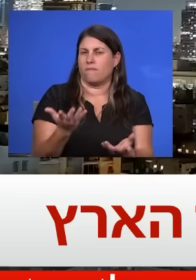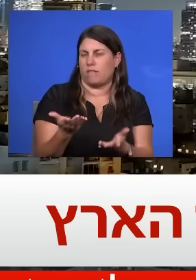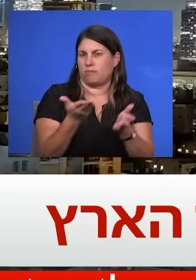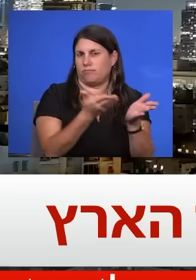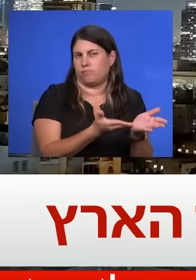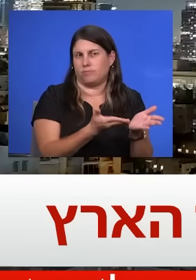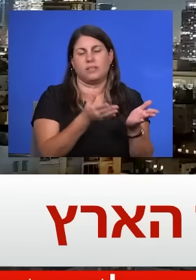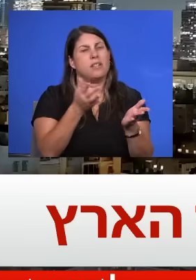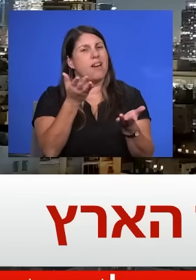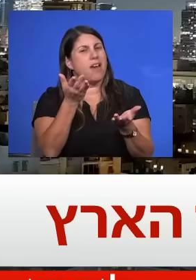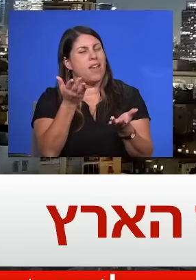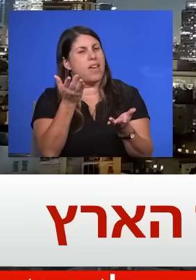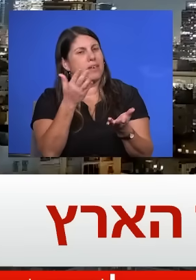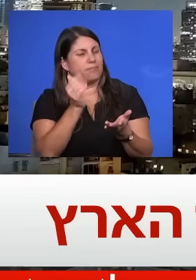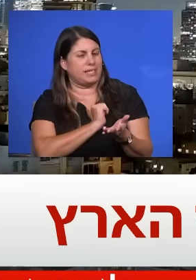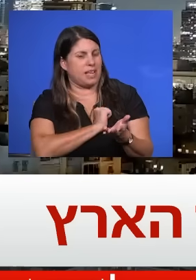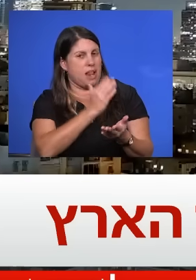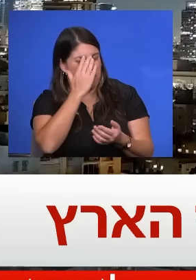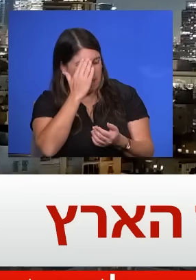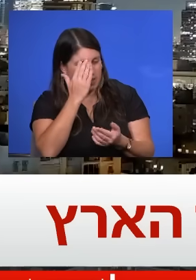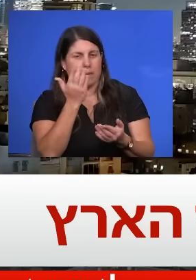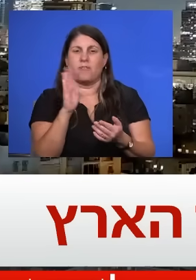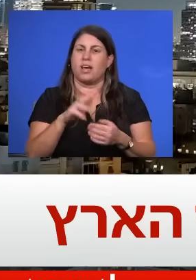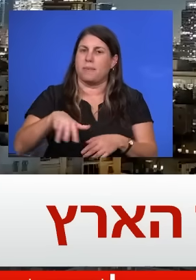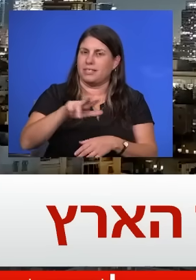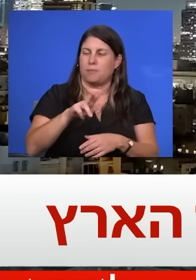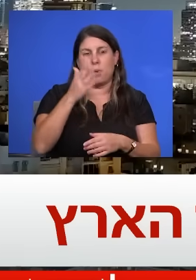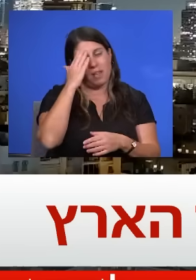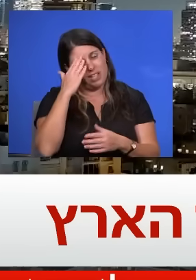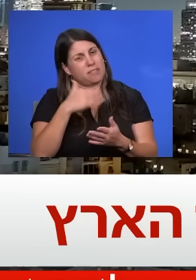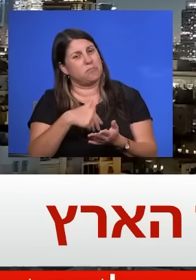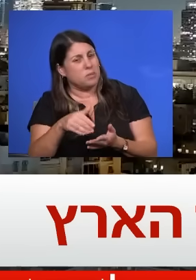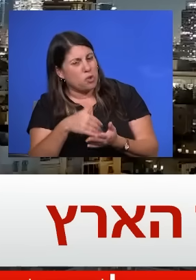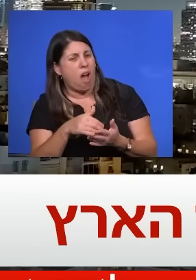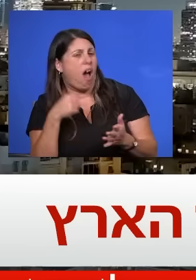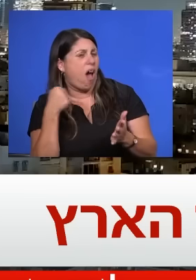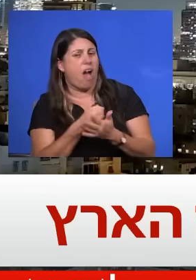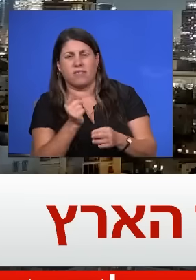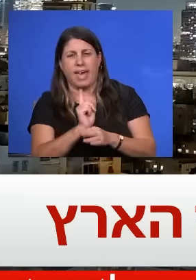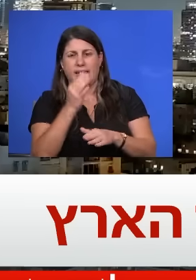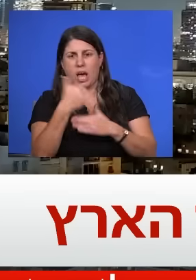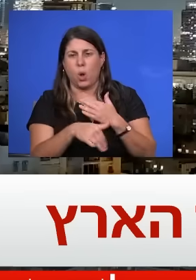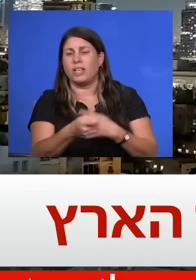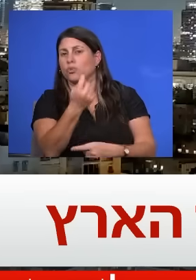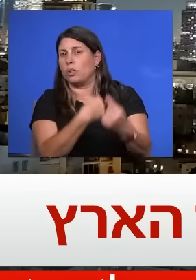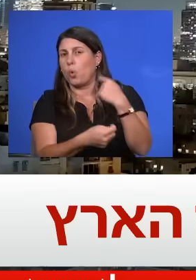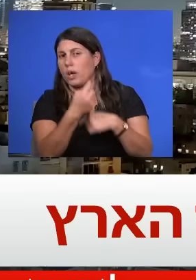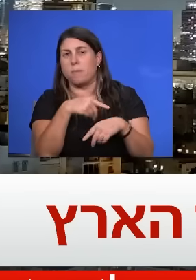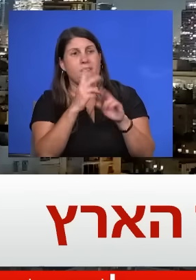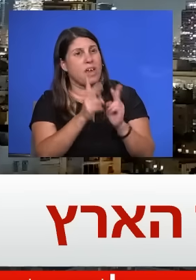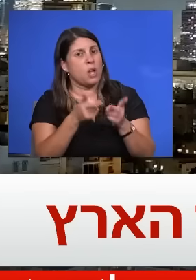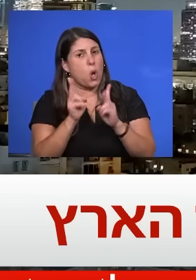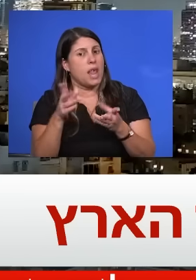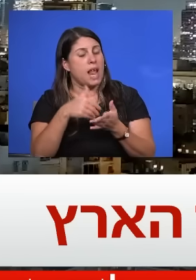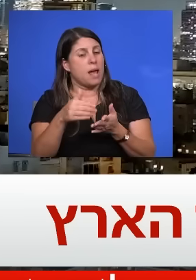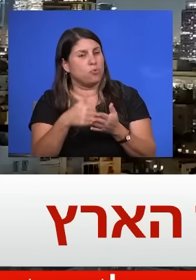מכירים את זה, גם הציבור מכיר את זה עד הרגע האחרון, השיגורים והאפשרות, היכולת הזאת להמשיך ולשגר מתחים